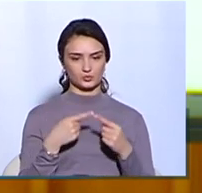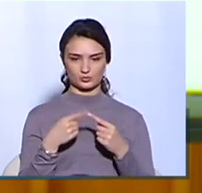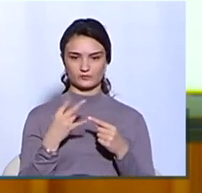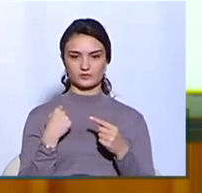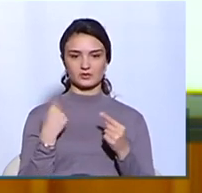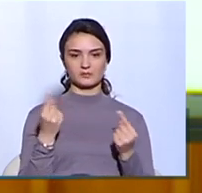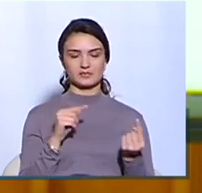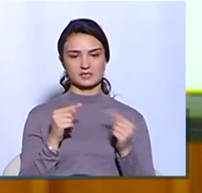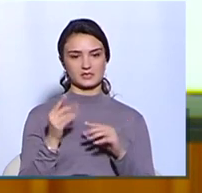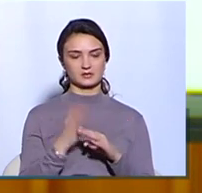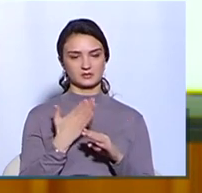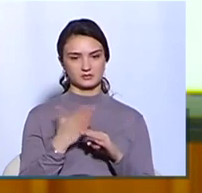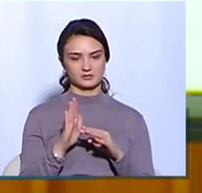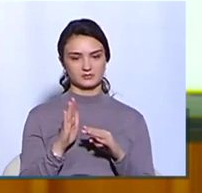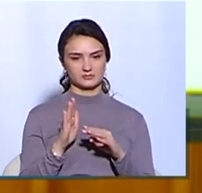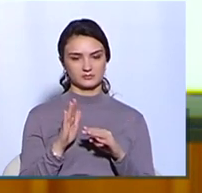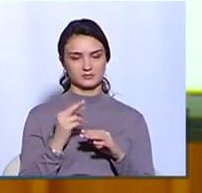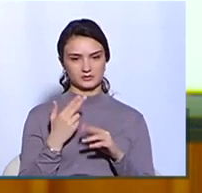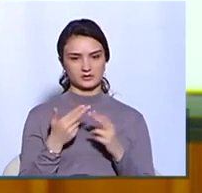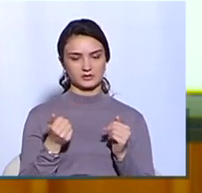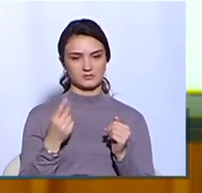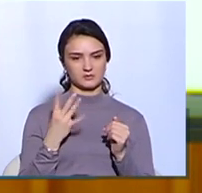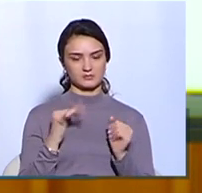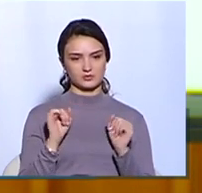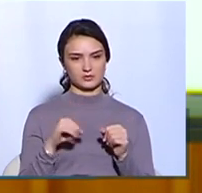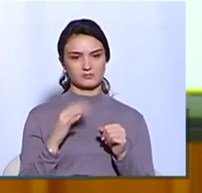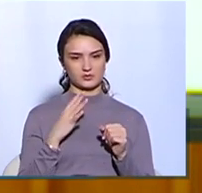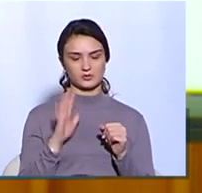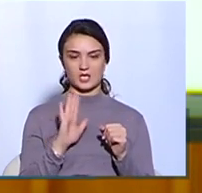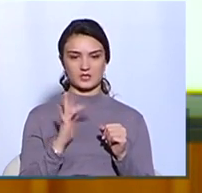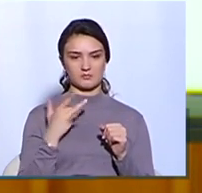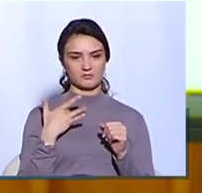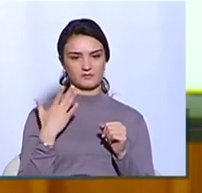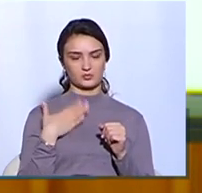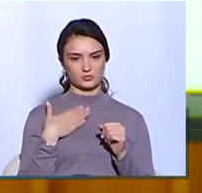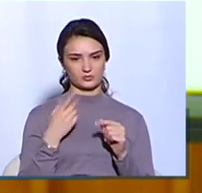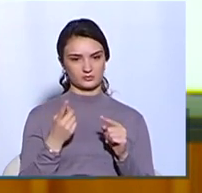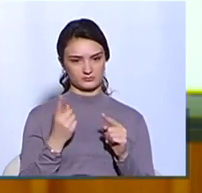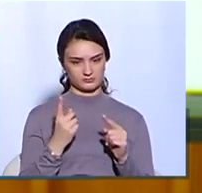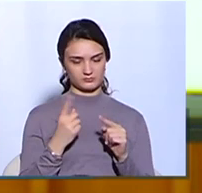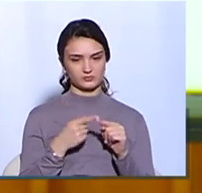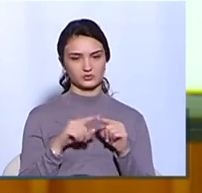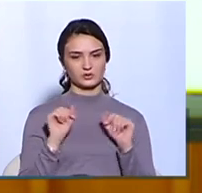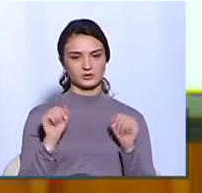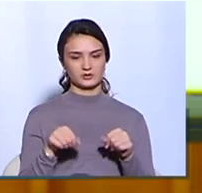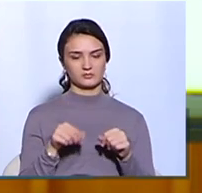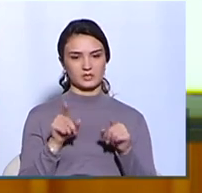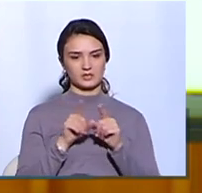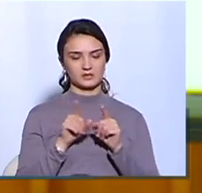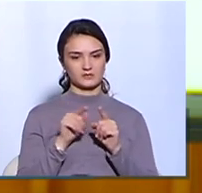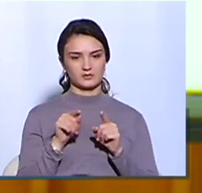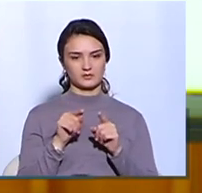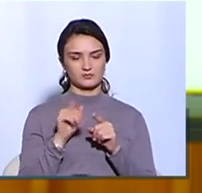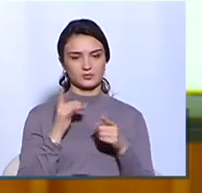ერთმანეთსაგან ახლა გავყავით, გავმიჯნეთ, დიახ, მაგრამ შეიძლება იყოს არამემკვიდრული. შესაძლებელია აგრეთვე